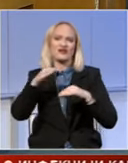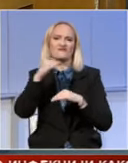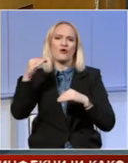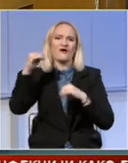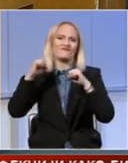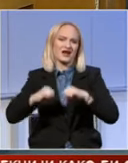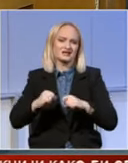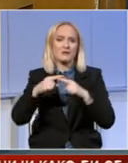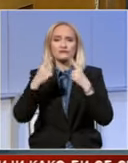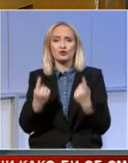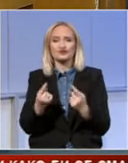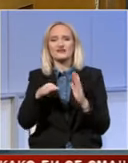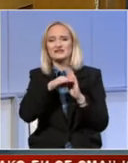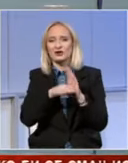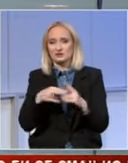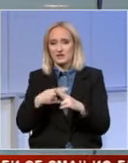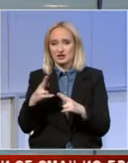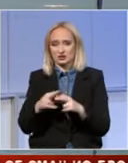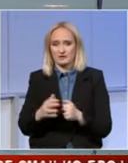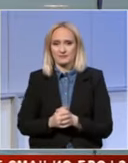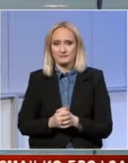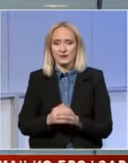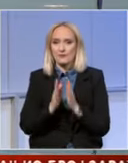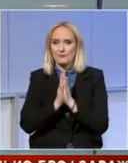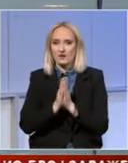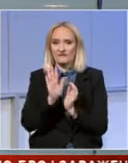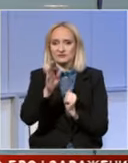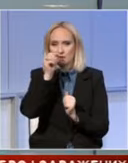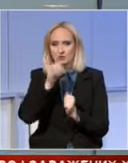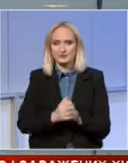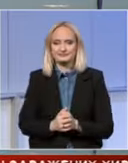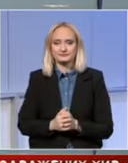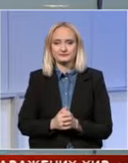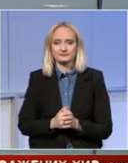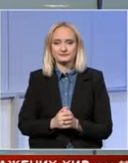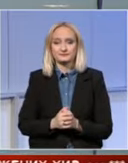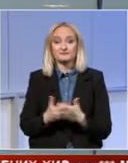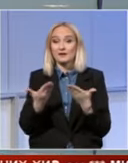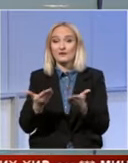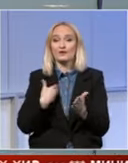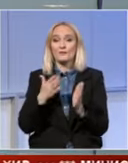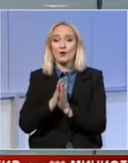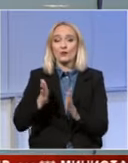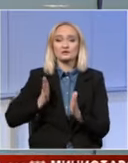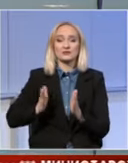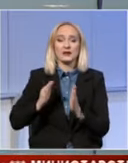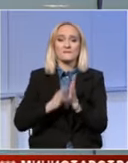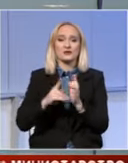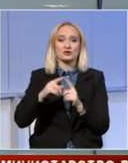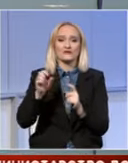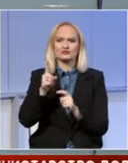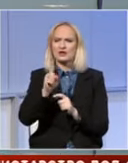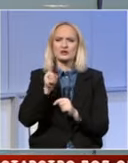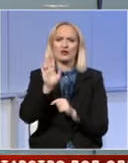u postojećim zakonskim rješenjima. Molim vas, ljudi, evo molim gospodina Mitrovića, nije mu